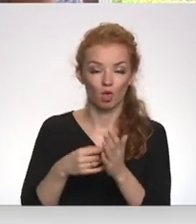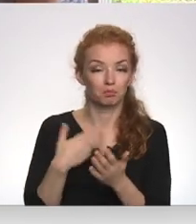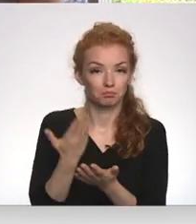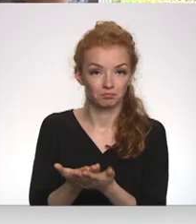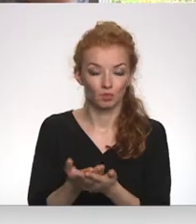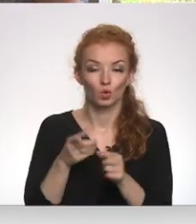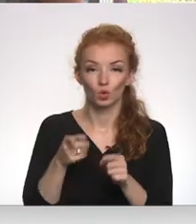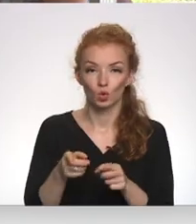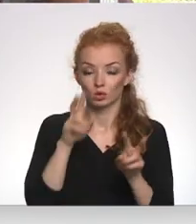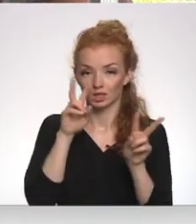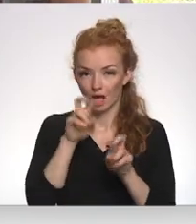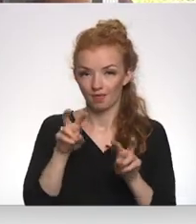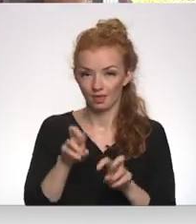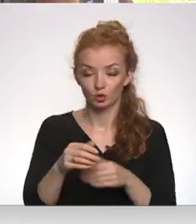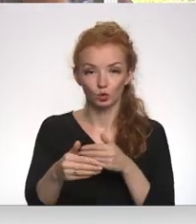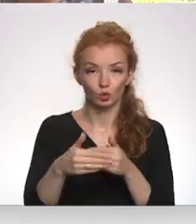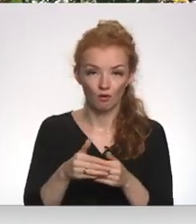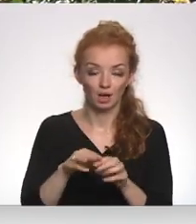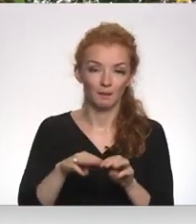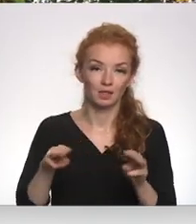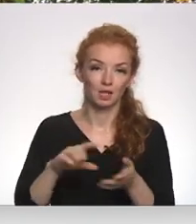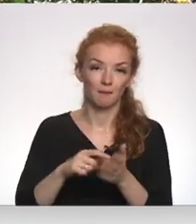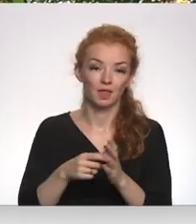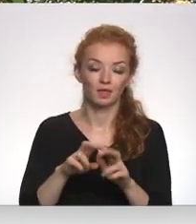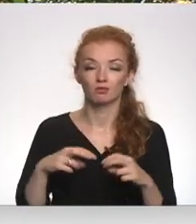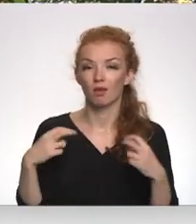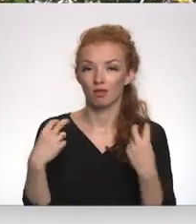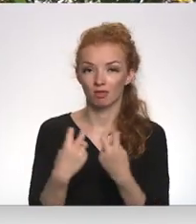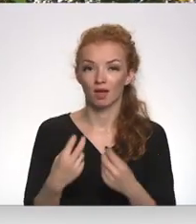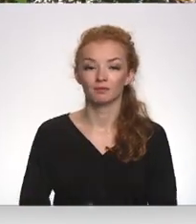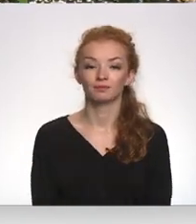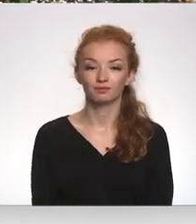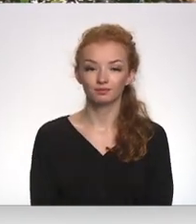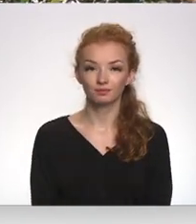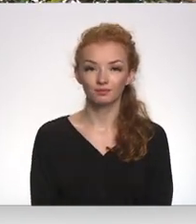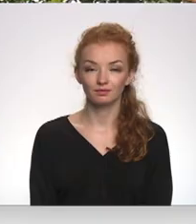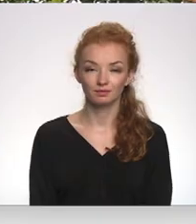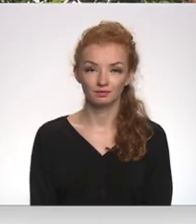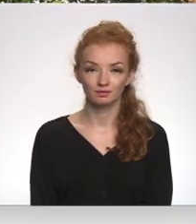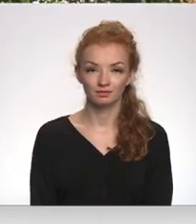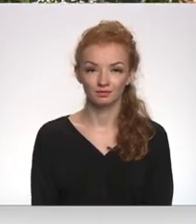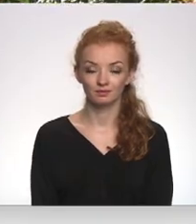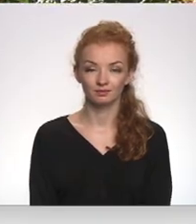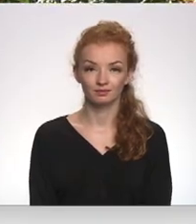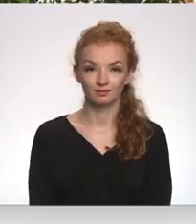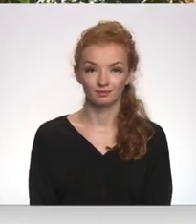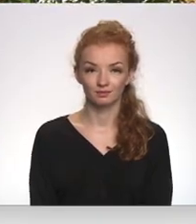kur visticamāk skatīšot tuvākajā ministru kabineta sēdē. Sandra Leitāne, Andris Pāns, Vidzemes televīzija.